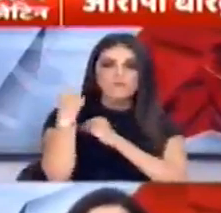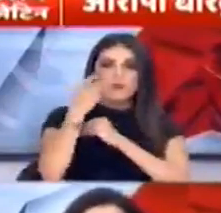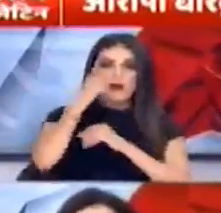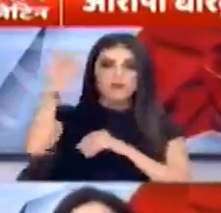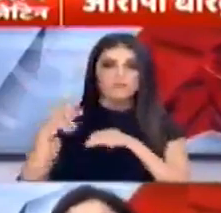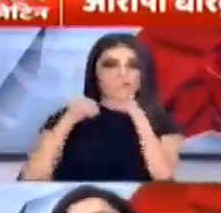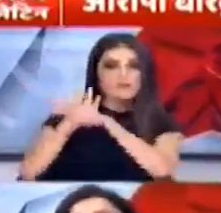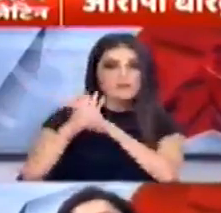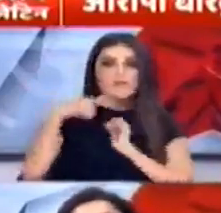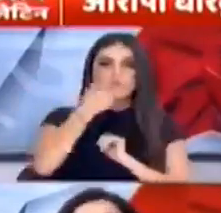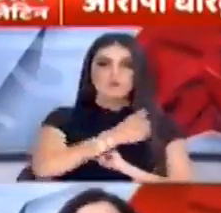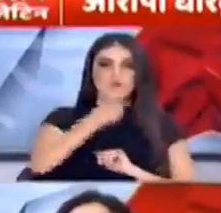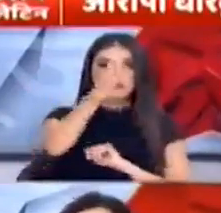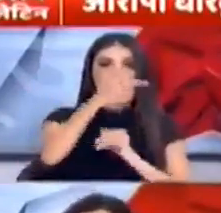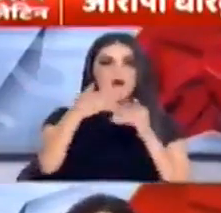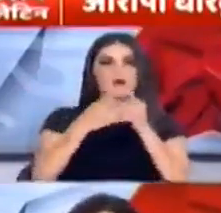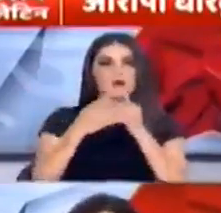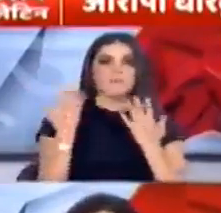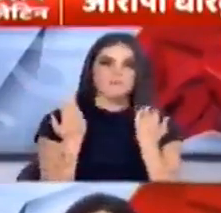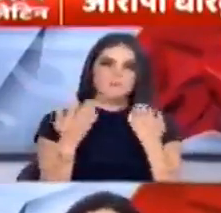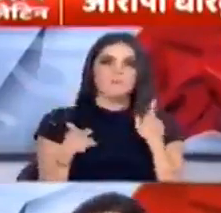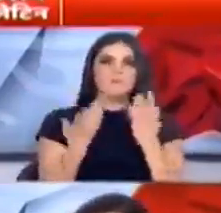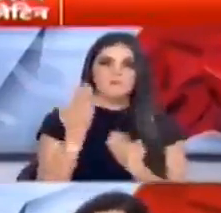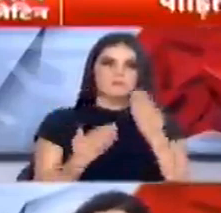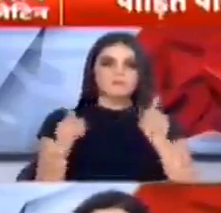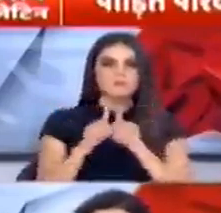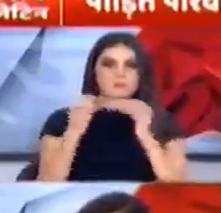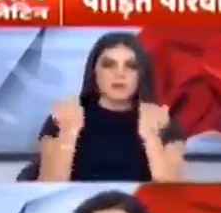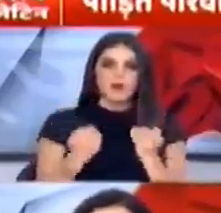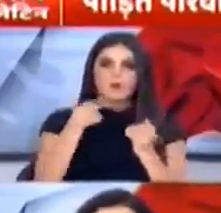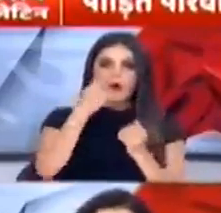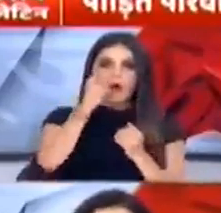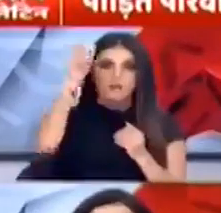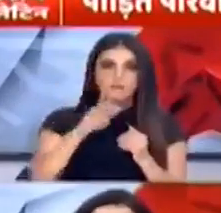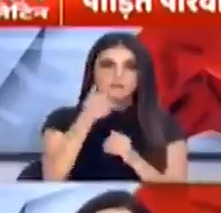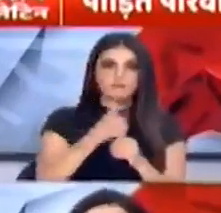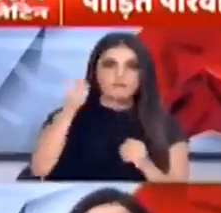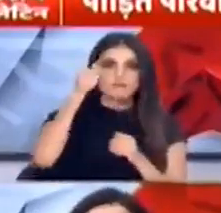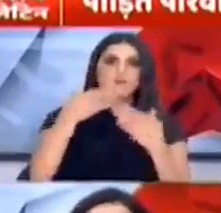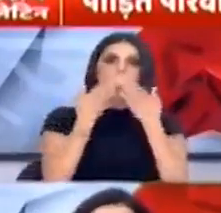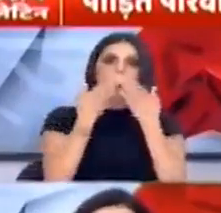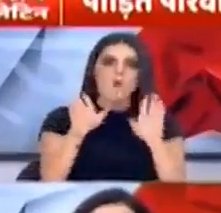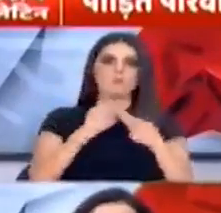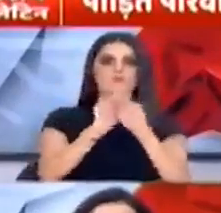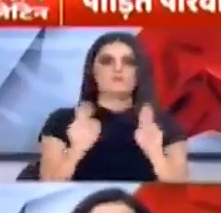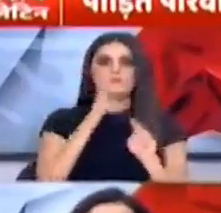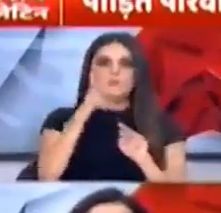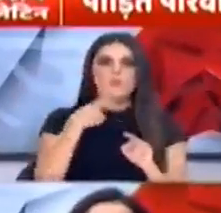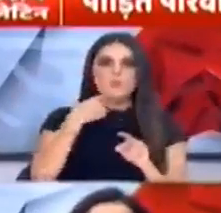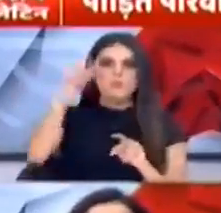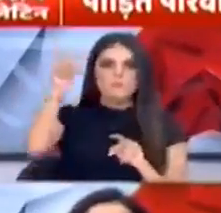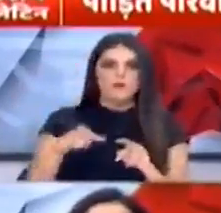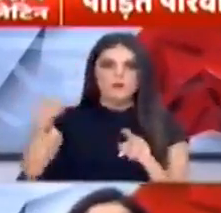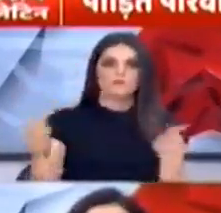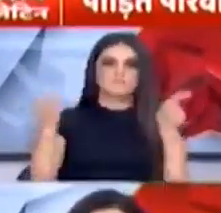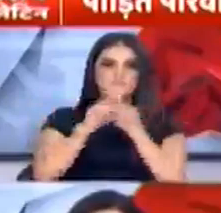को विधायक जी का करीबी बताया जा रहा है और अब विधायक जो हैं वो खुलकर आरोपी के